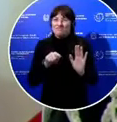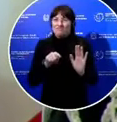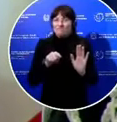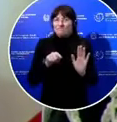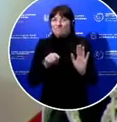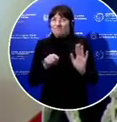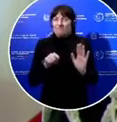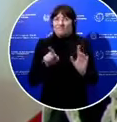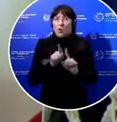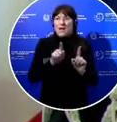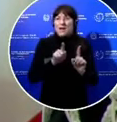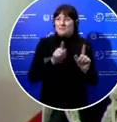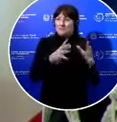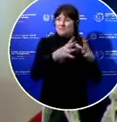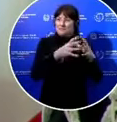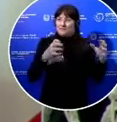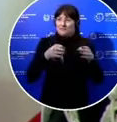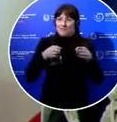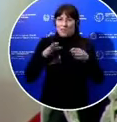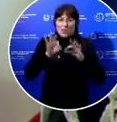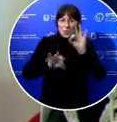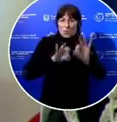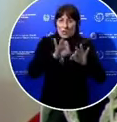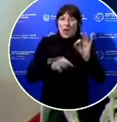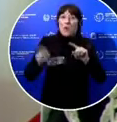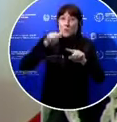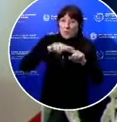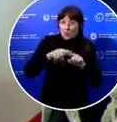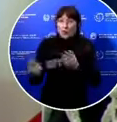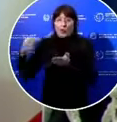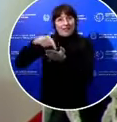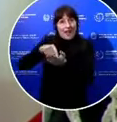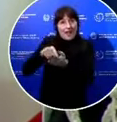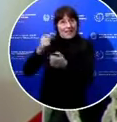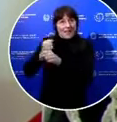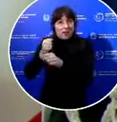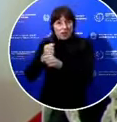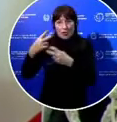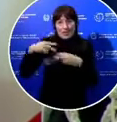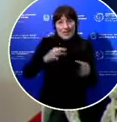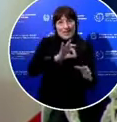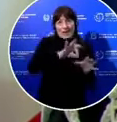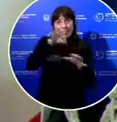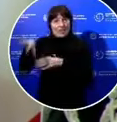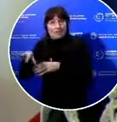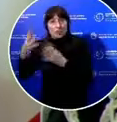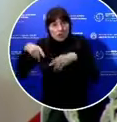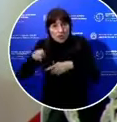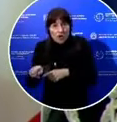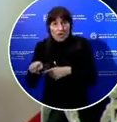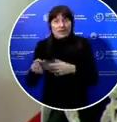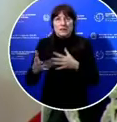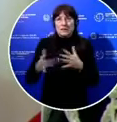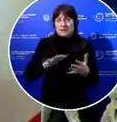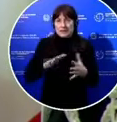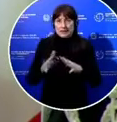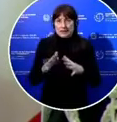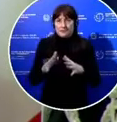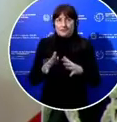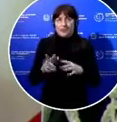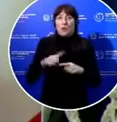di reinserimento adeguati? E al contempo, come stanno